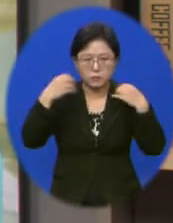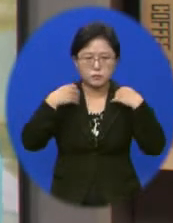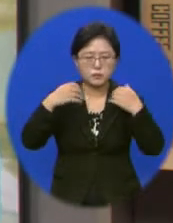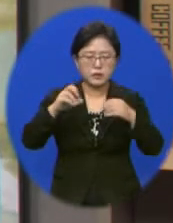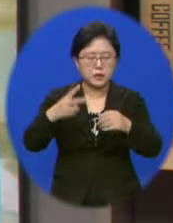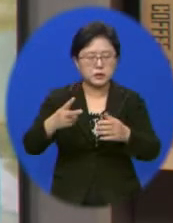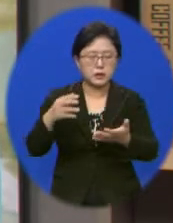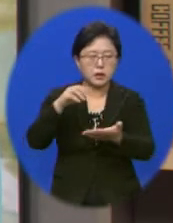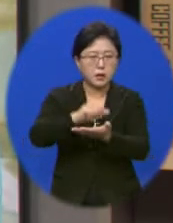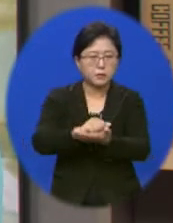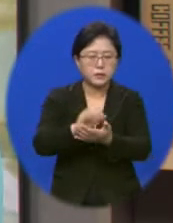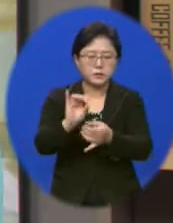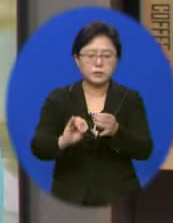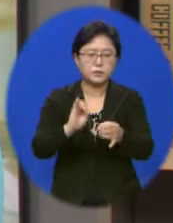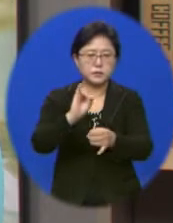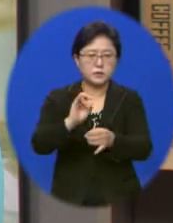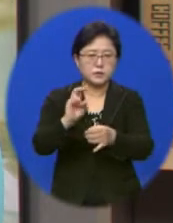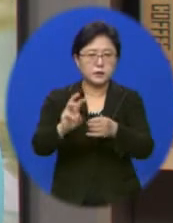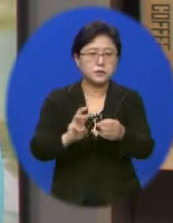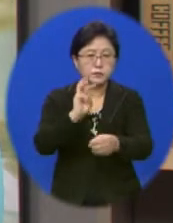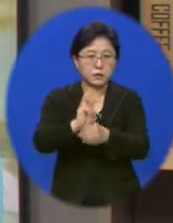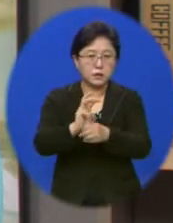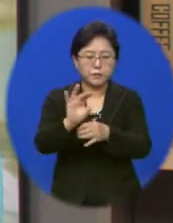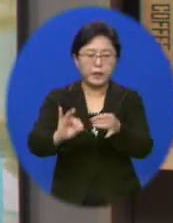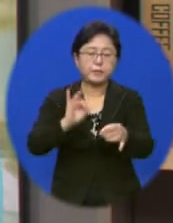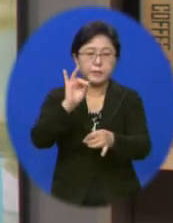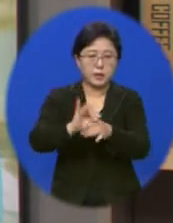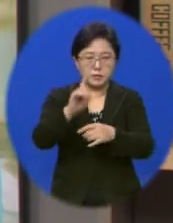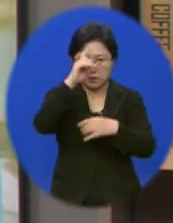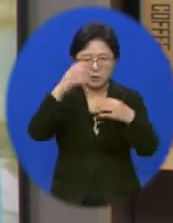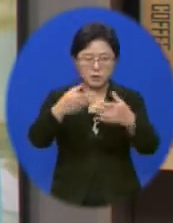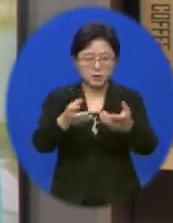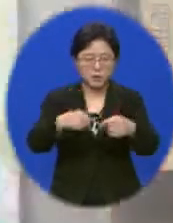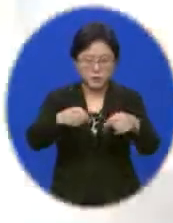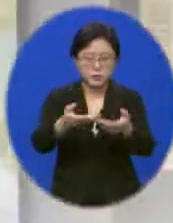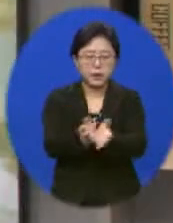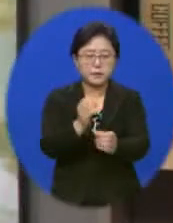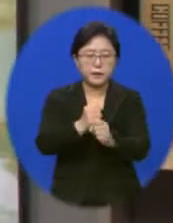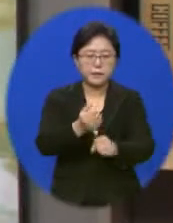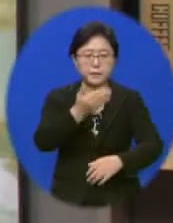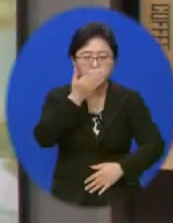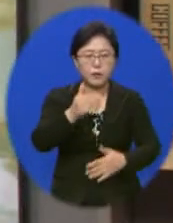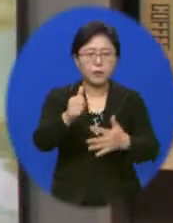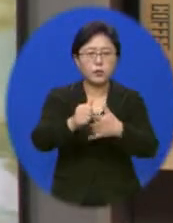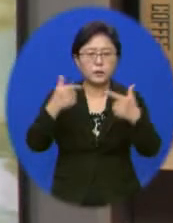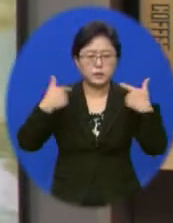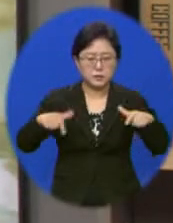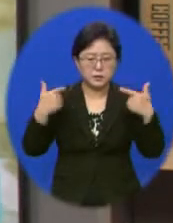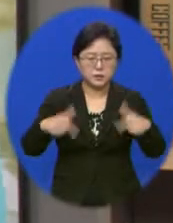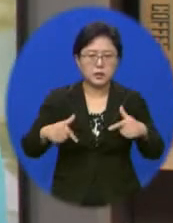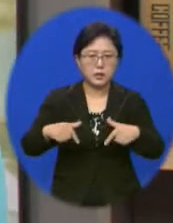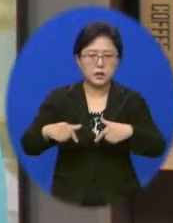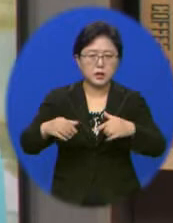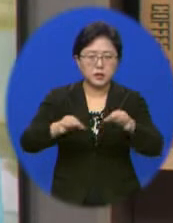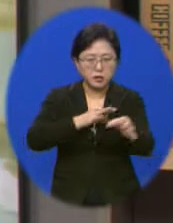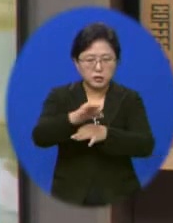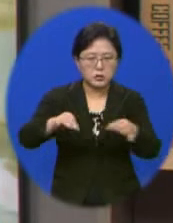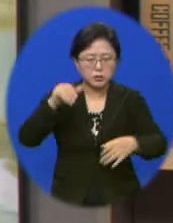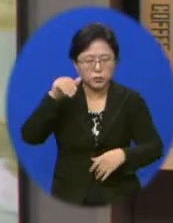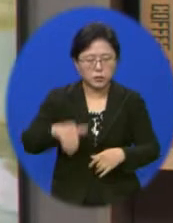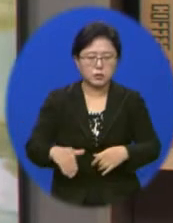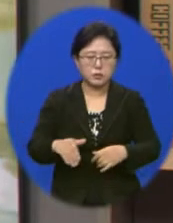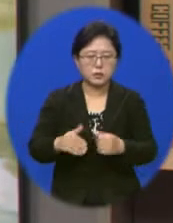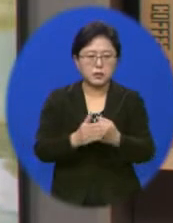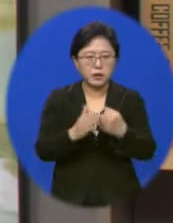아니라 30년, 100년 정당을 만들 수 있다고 생각합니다. 호남은 늘 경제적 낙후로